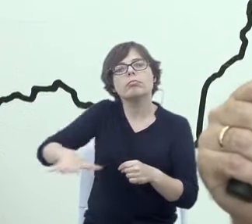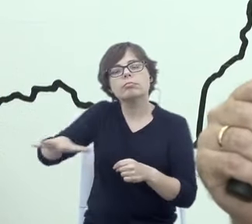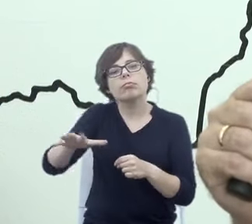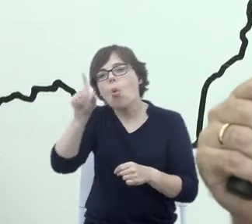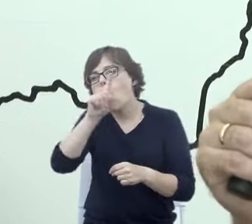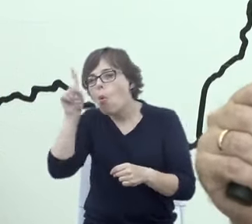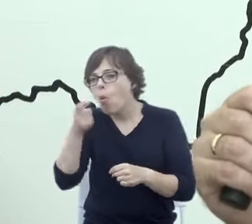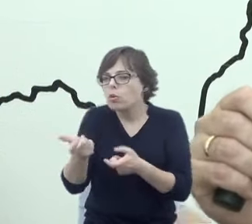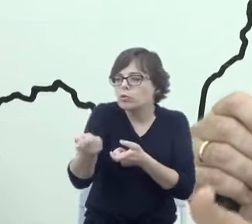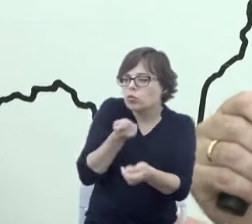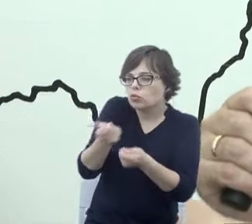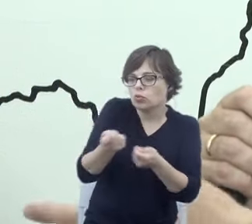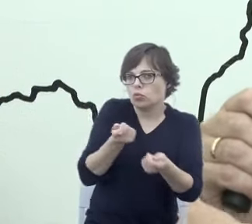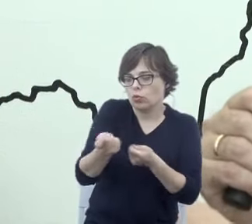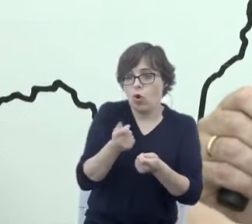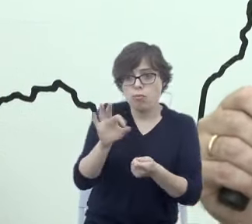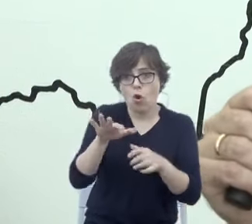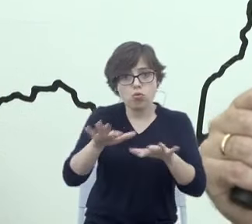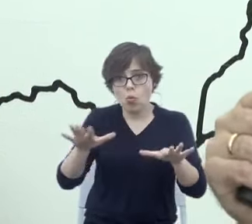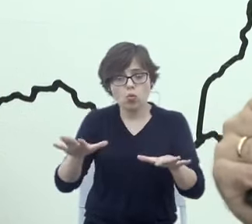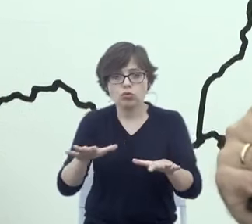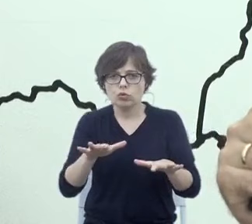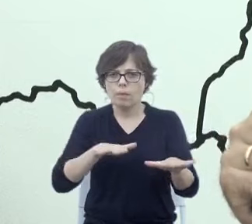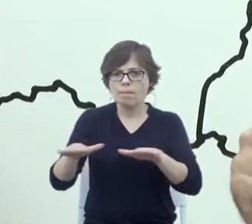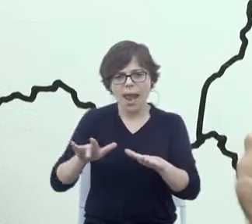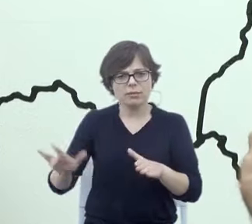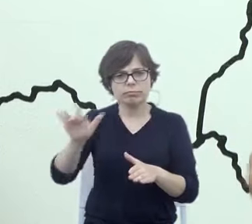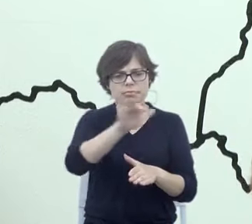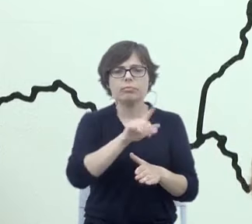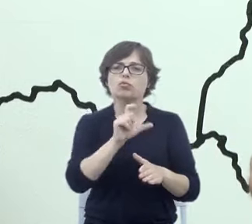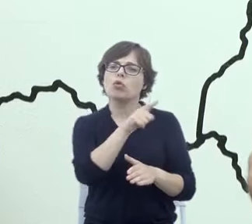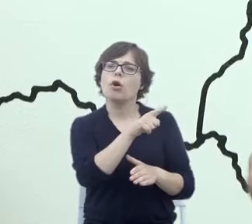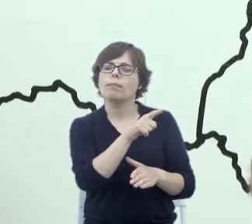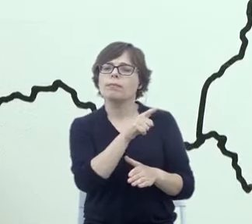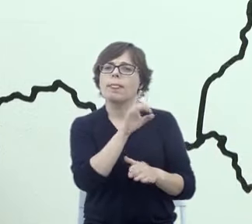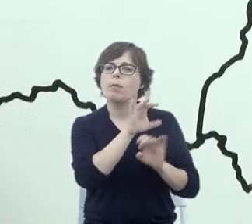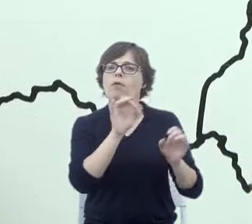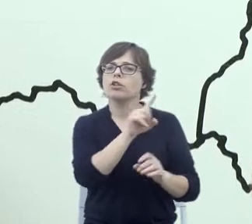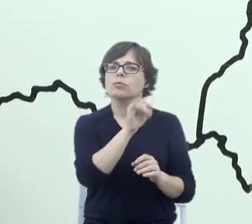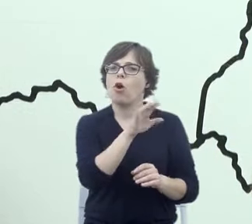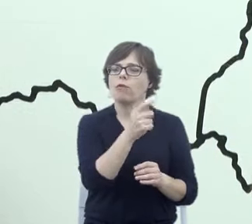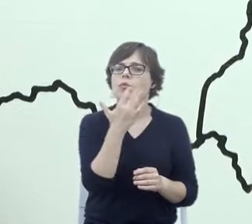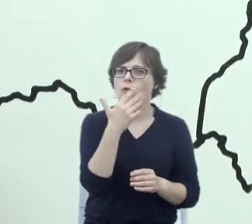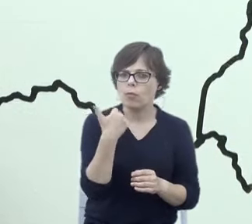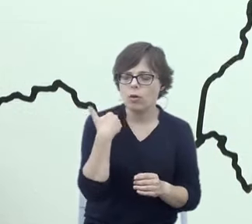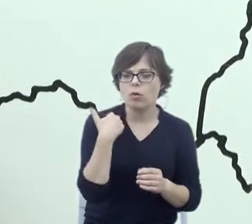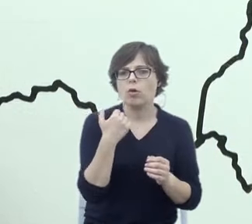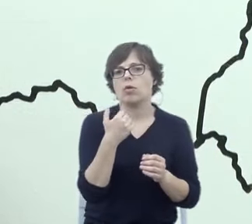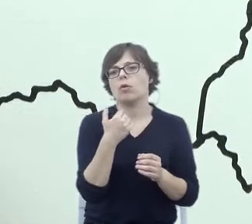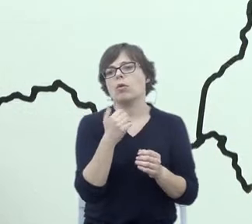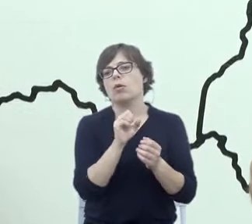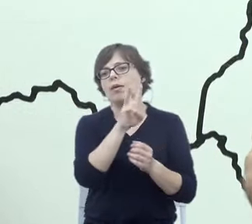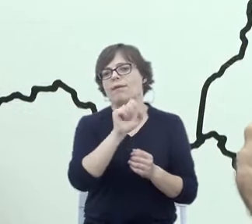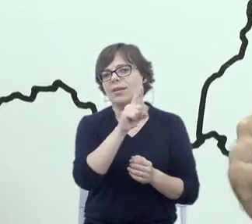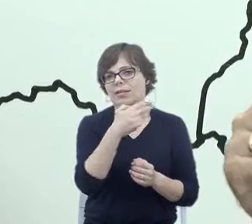ludności, bo w tych wielu miejscowościach, o których wspomniał tutaj profesor Żbikowski, czy w Wiźnie, czy